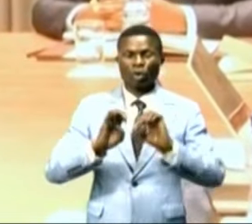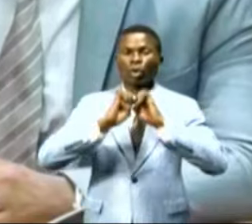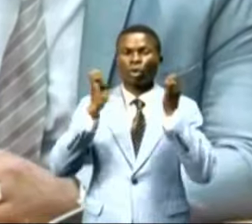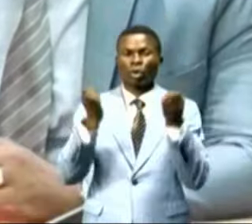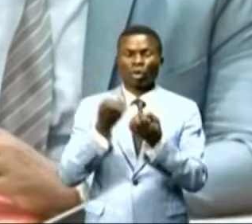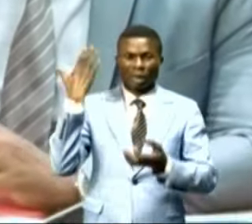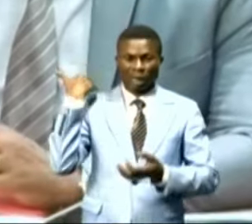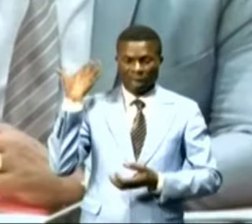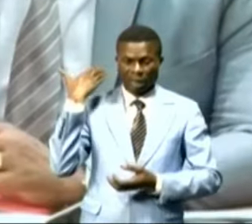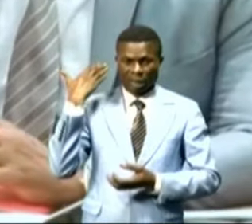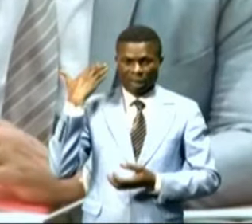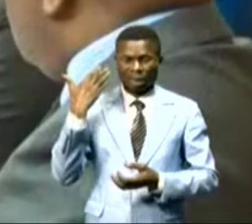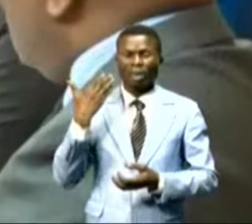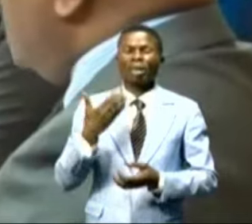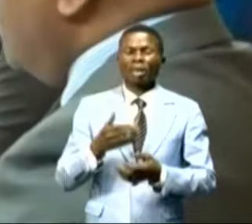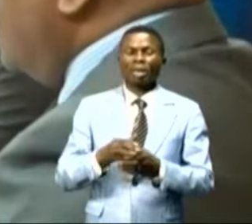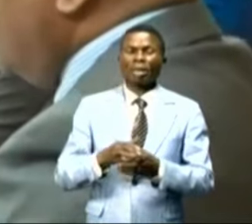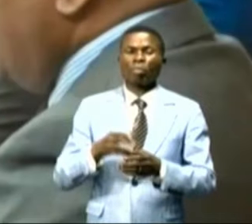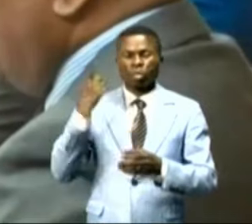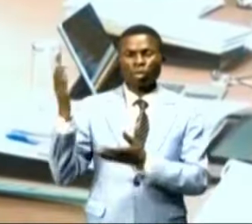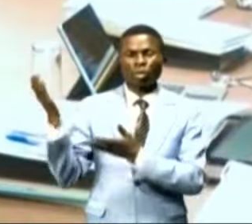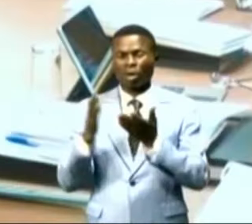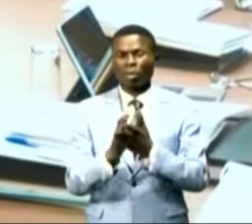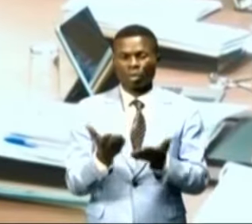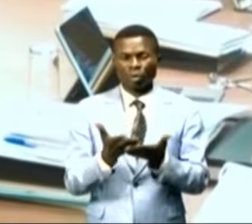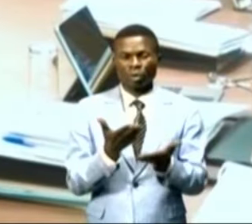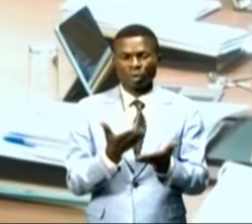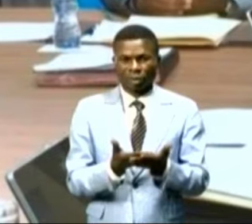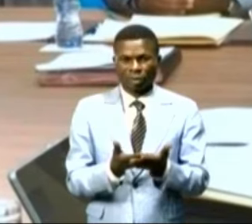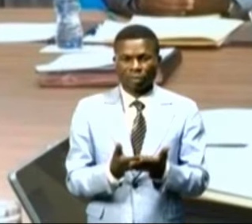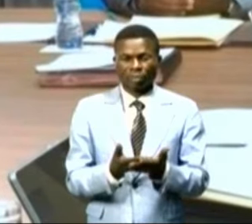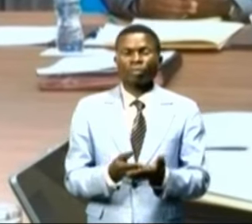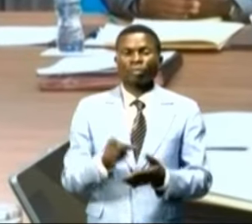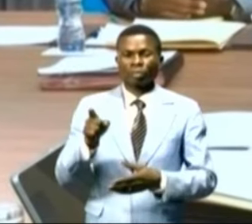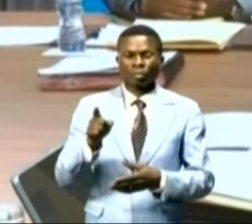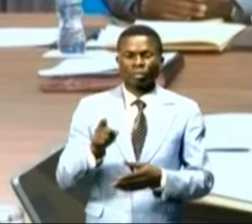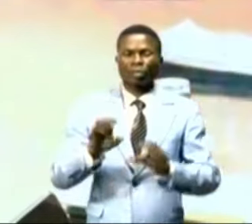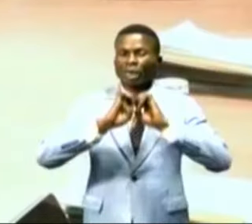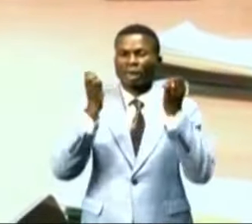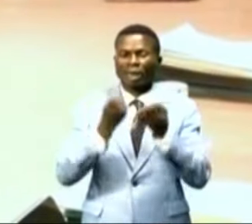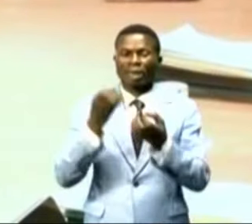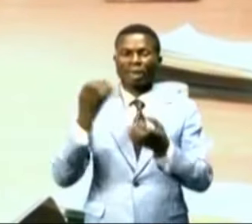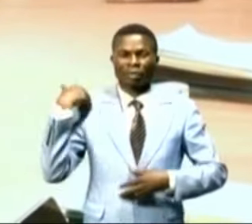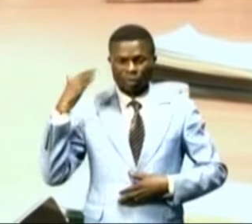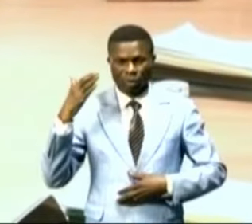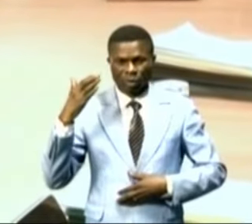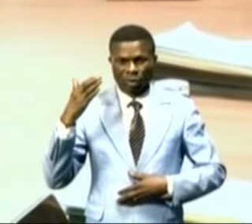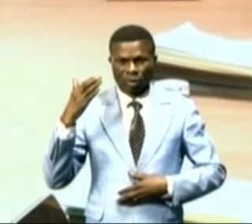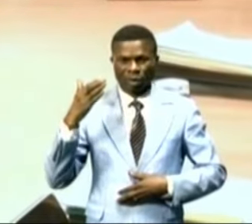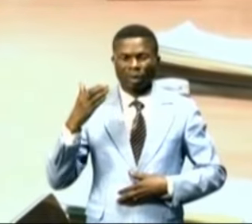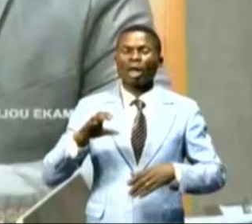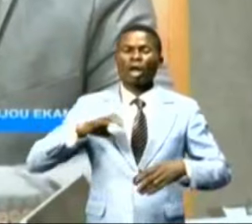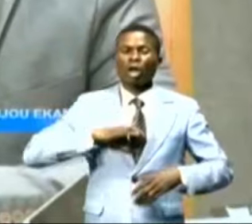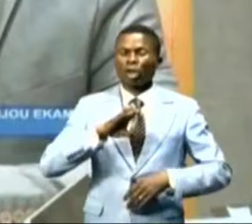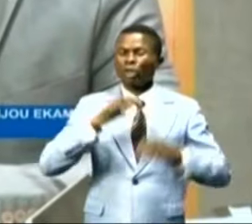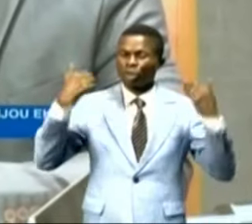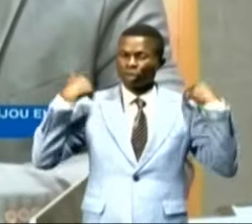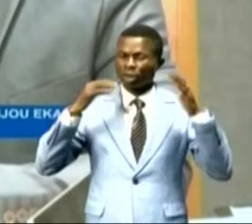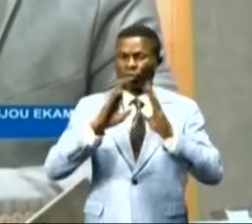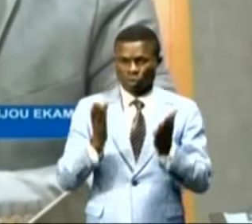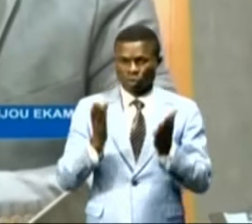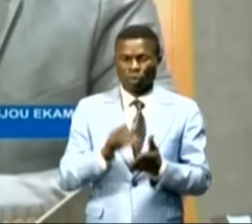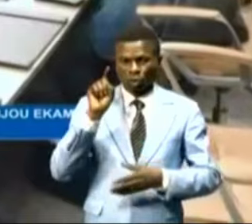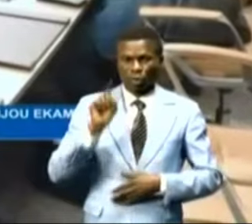qui sont passées à la table du ministre du portefeuille. Sous l'ère Boussa, les entreprises publiques, mieux leur comité de gestion,